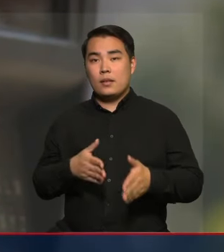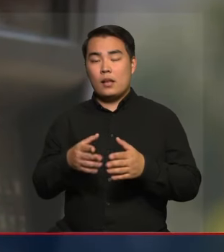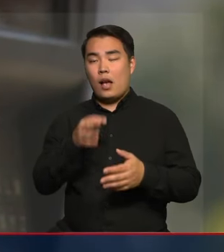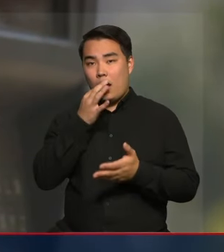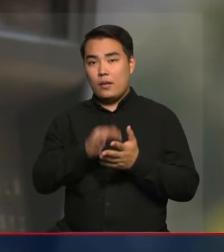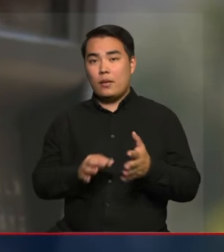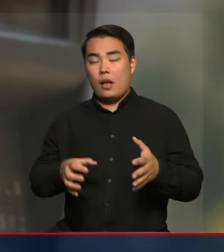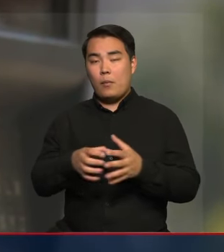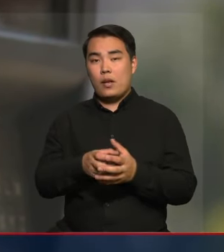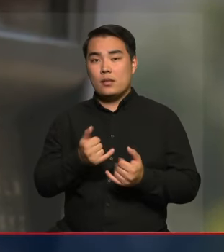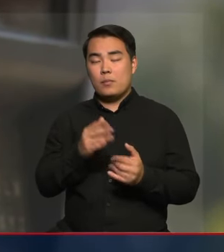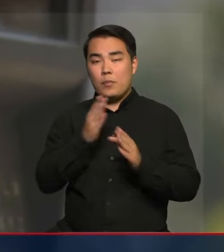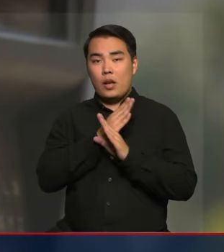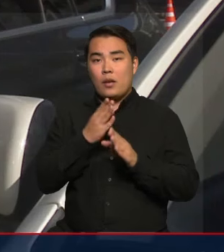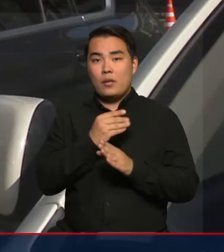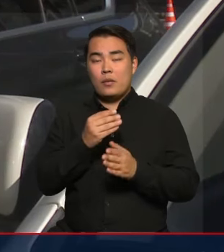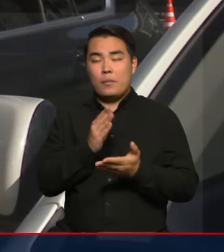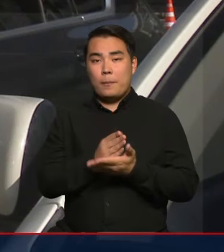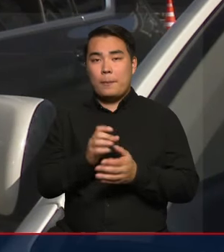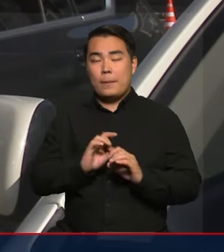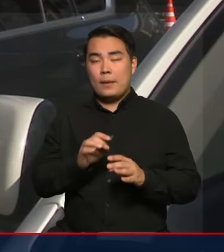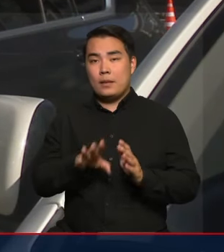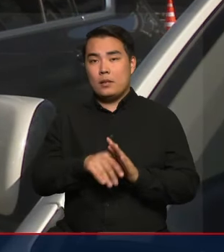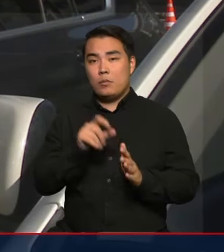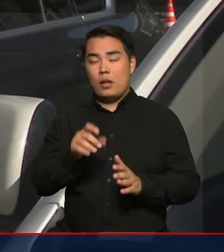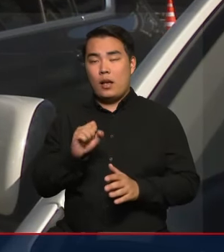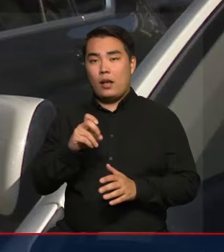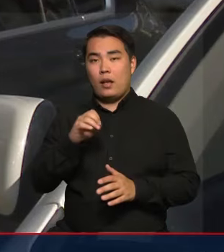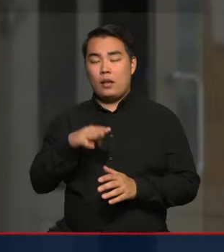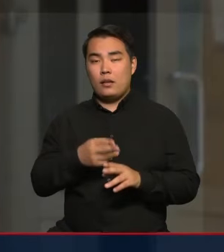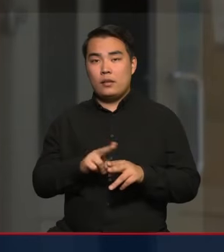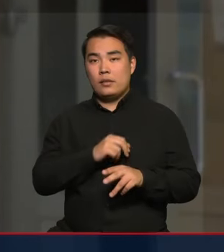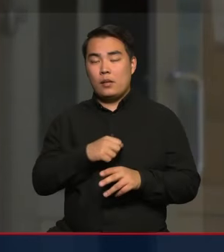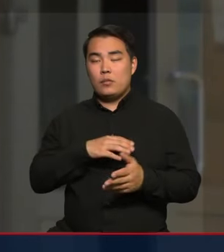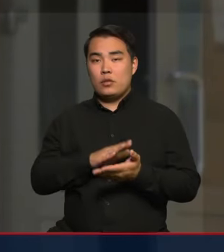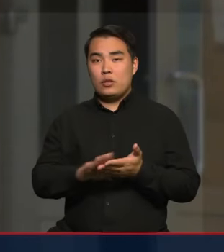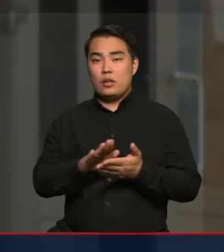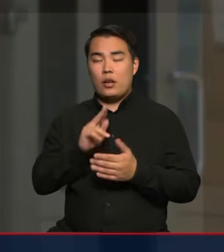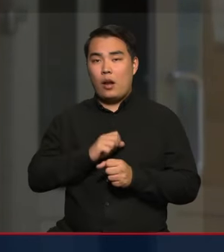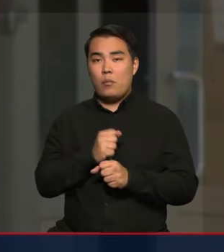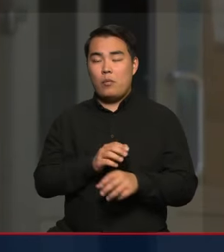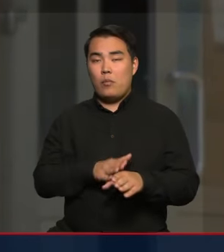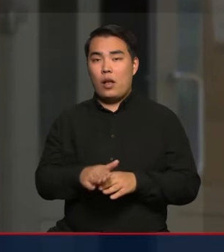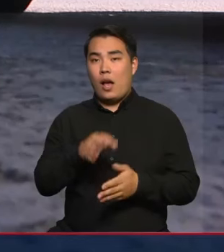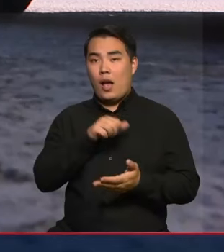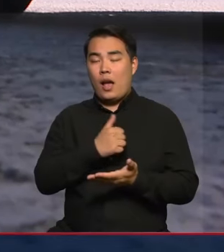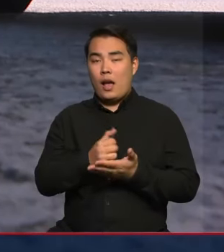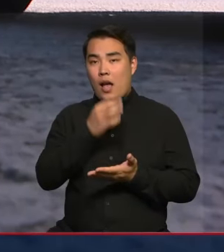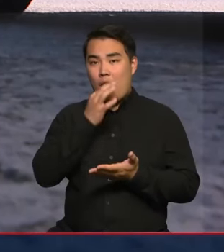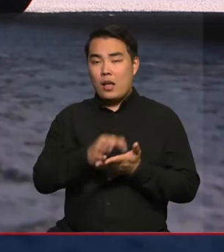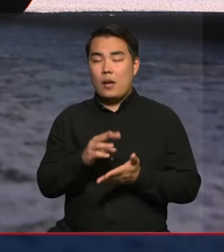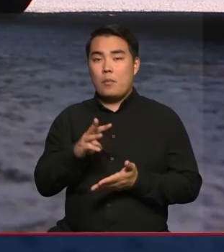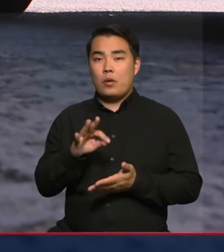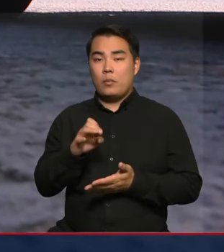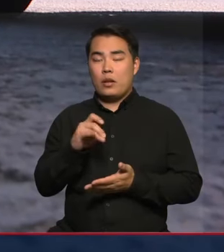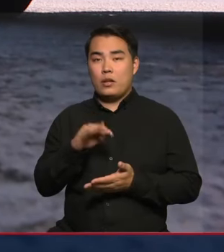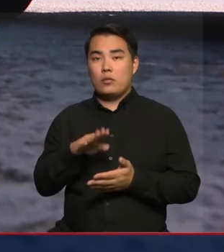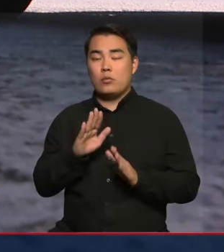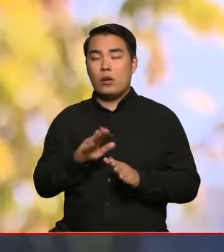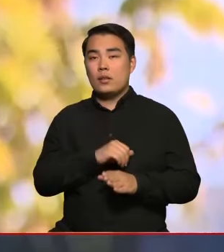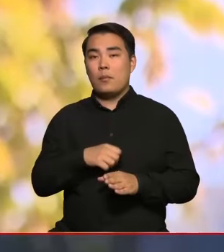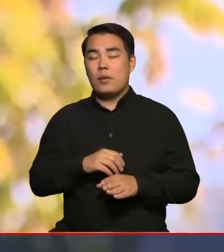компания ауадан ақша жасап отыр дейді депутат Асхат Аймағамбетов. Тұрақтың тазалық жұмыстарына толығымен әкімдік жауапты. Ал монополистер тек